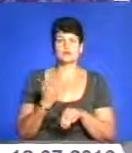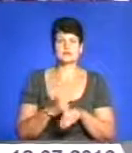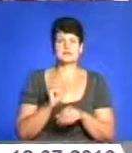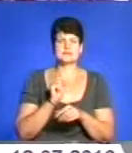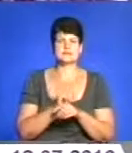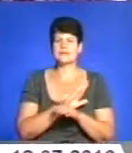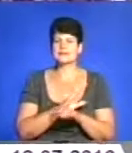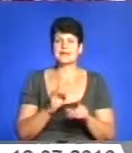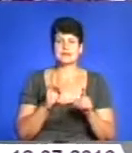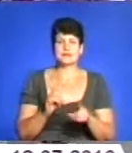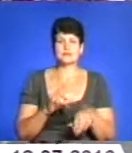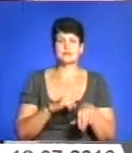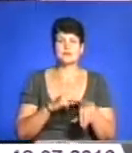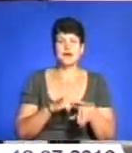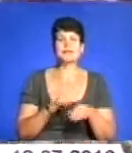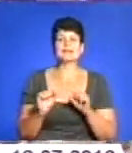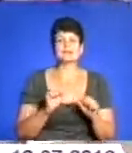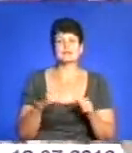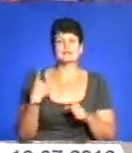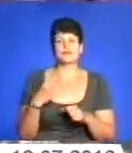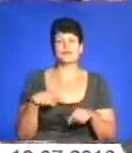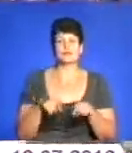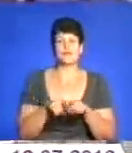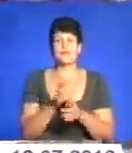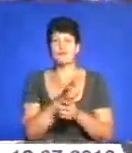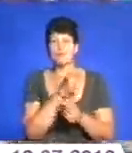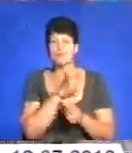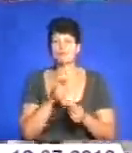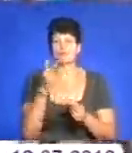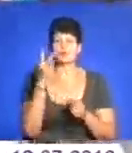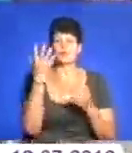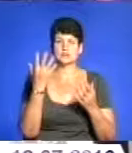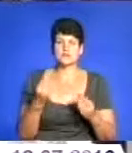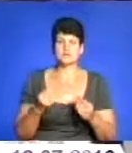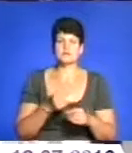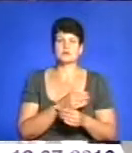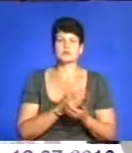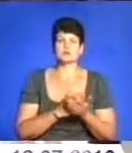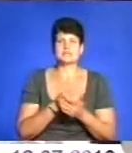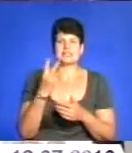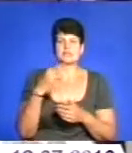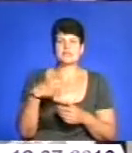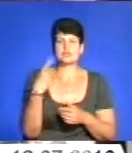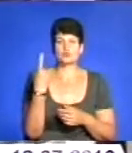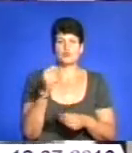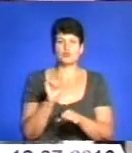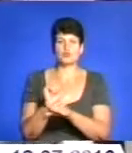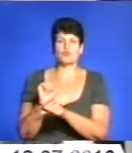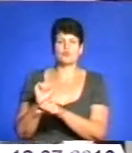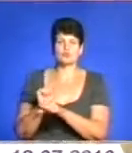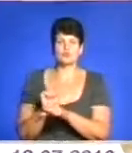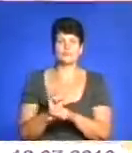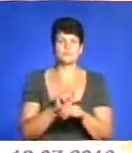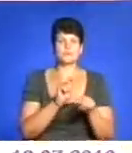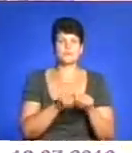лише для правоохоронців, а й для керівництва краю. Впродовж двох днів правоохоронці несли чергування на 21 посту та стежили за